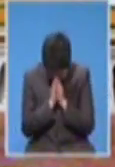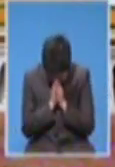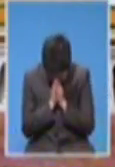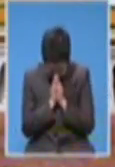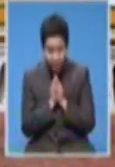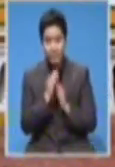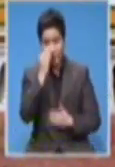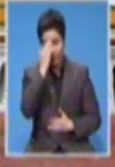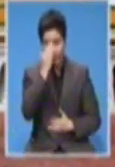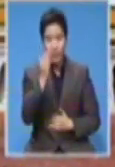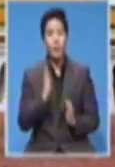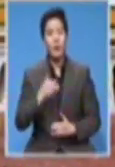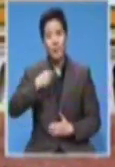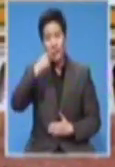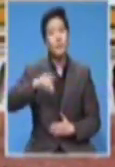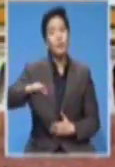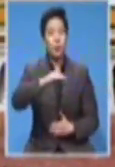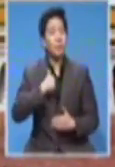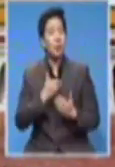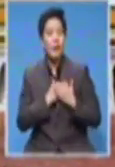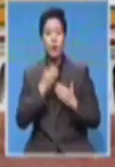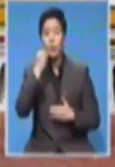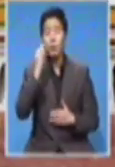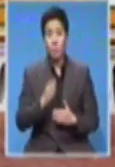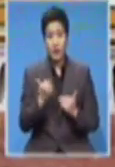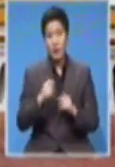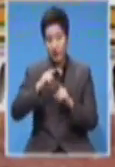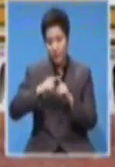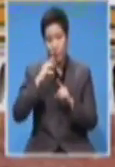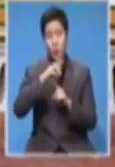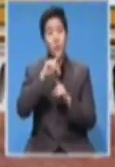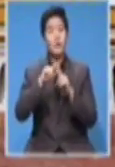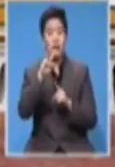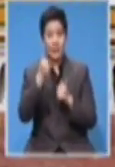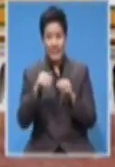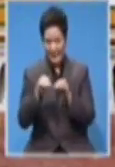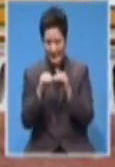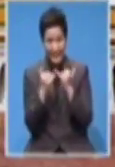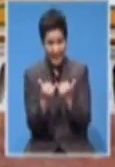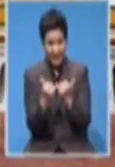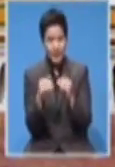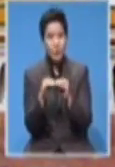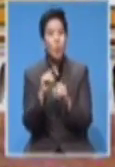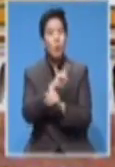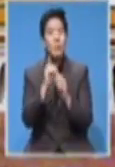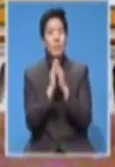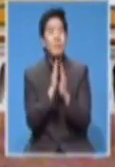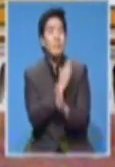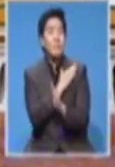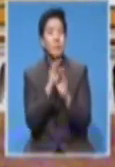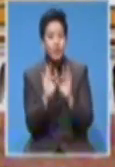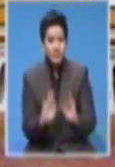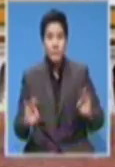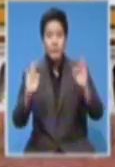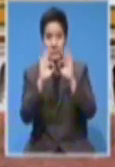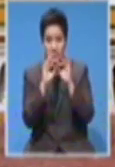สวัสดีครับพี่น้องประชาชนที่รักทุกท่านในวันที่1มิถุนายนที่กำลังจะมาถึงเป็นวันวิสาขบูชา